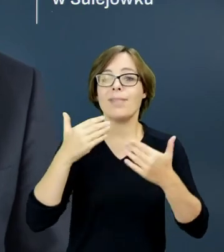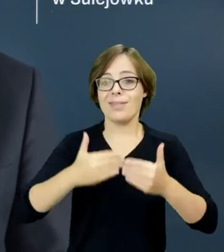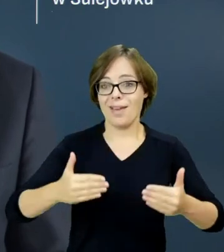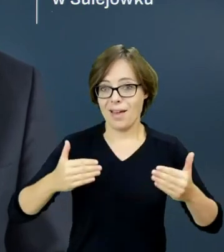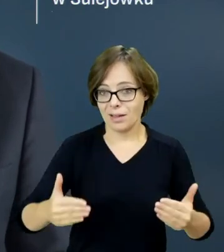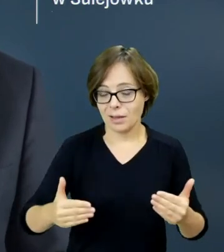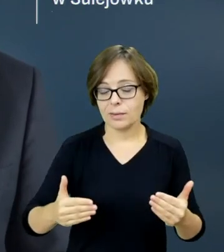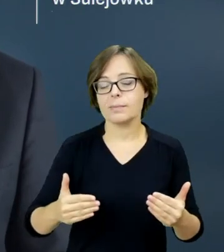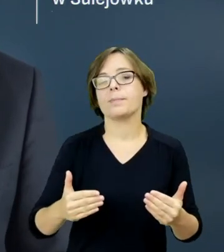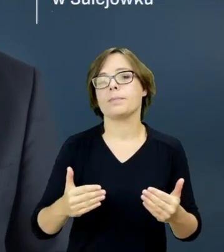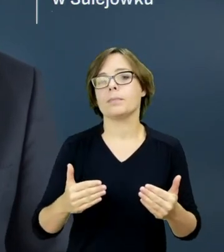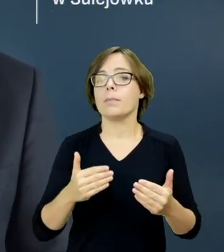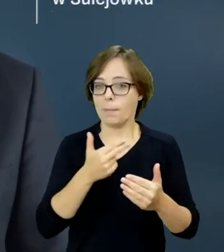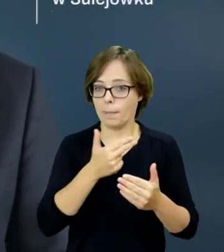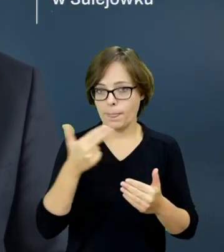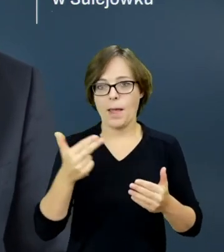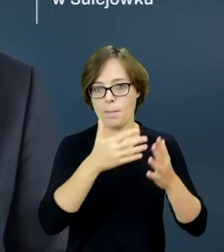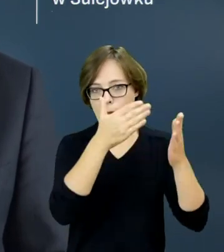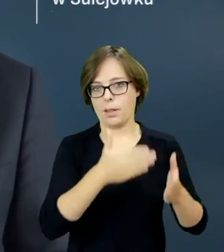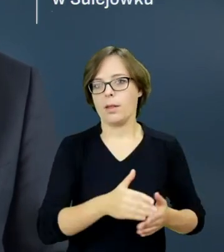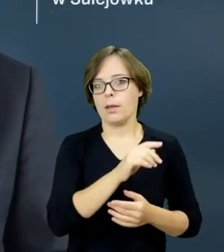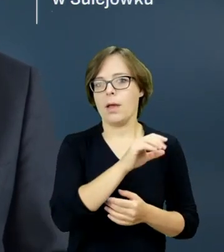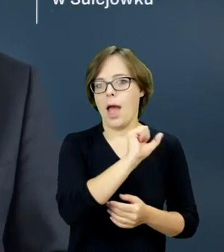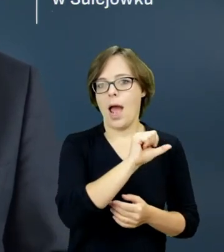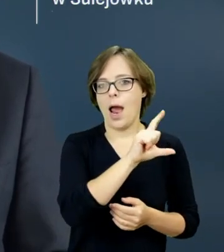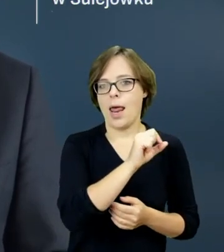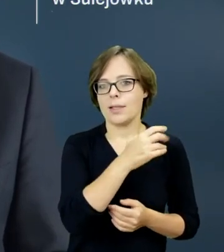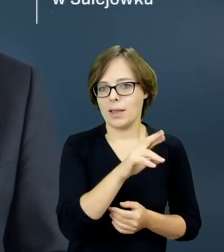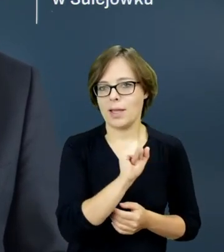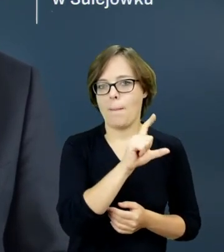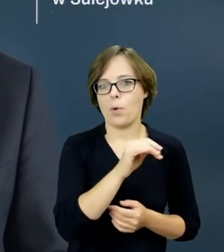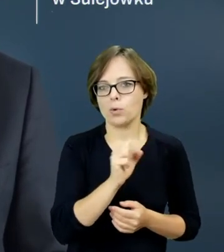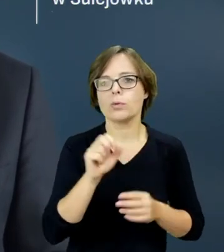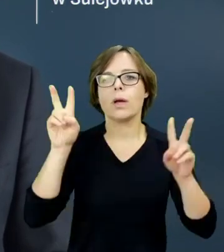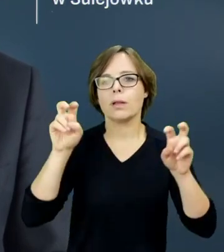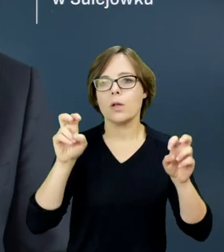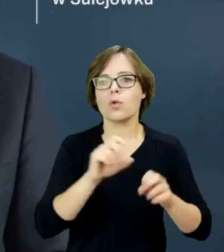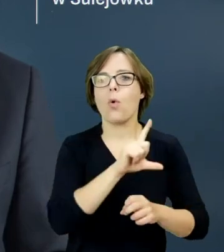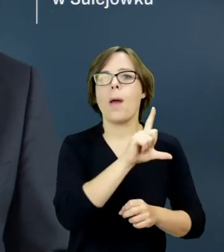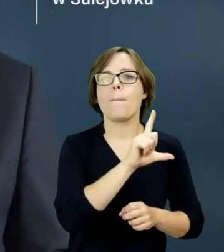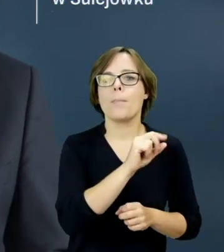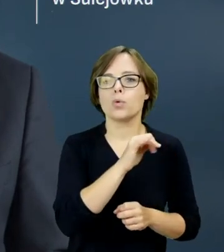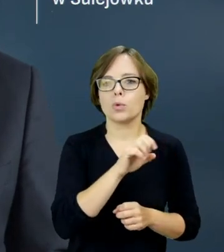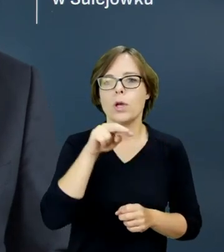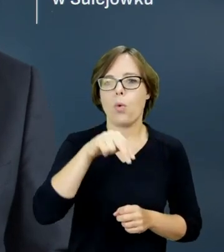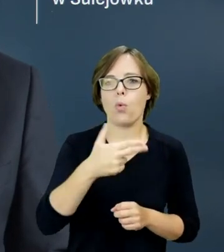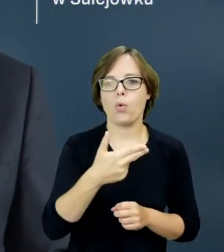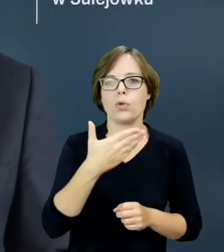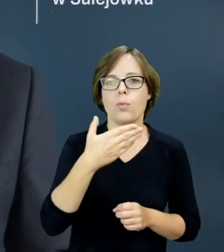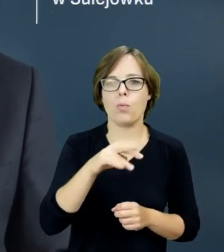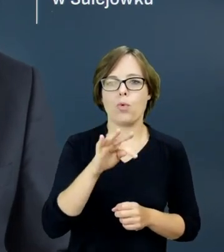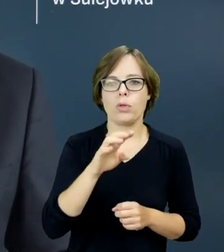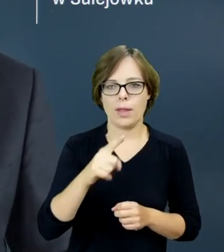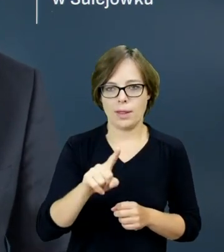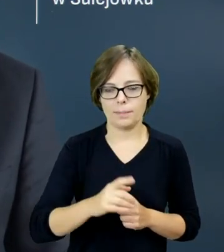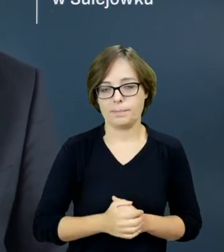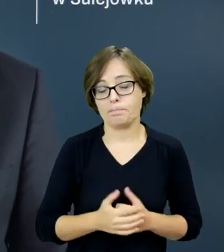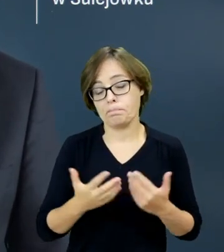właśnie Aleksandrze Piłsudskiej pod tytułem Piłsudska Unmuted. I można powiedzieć, że